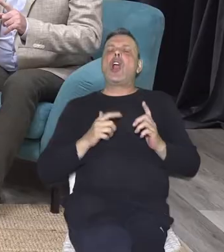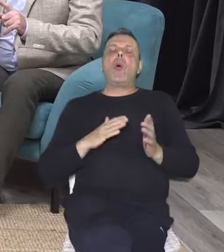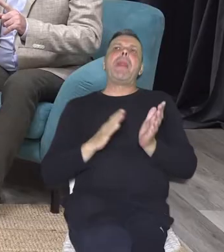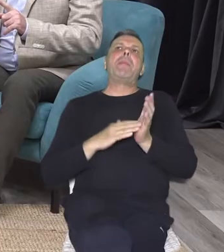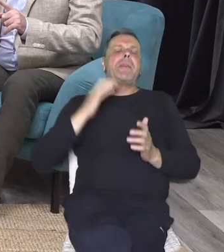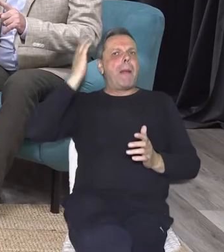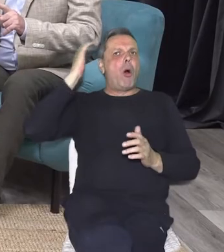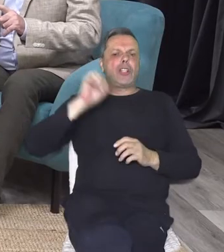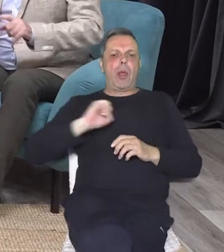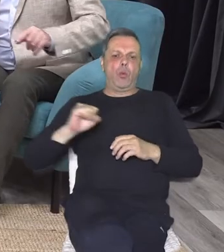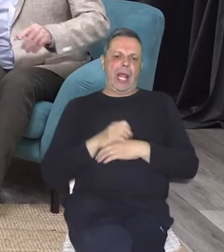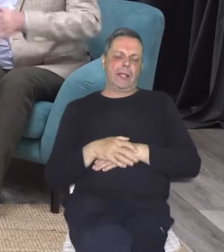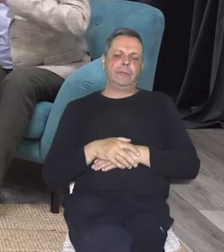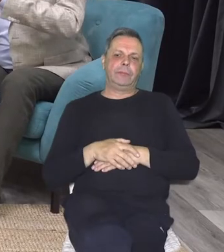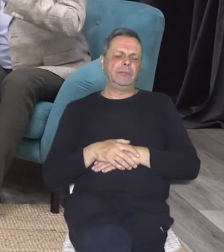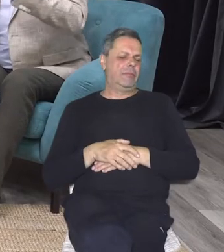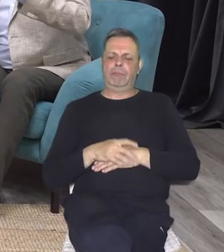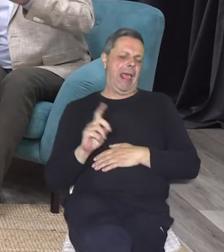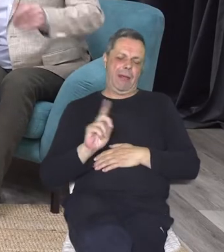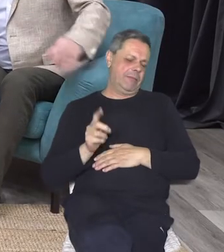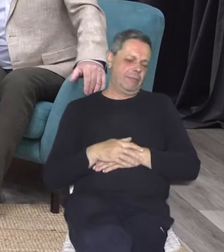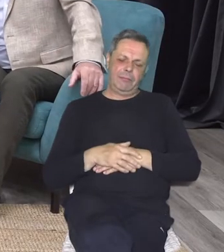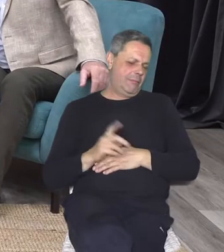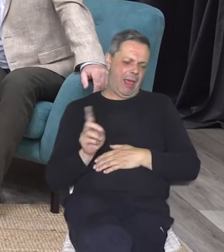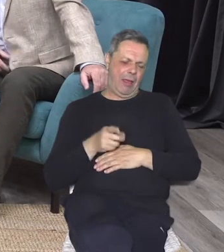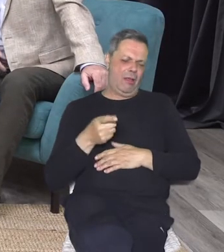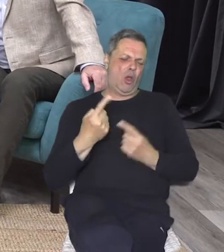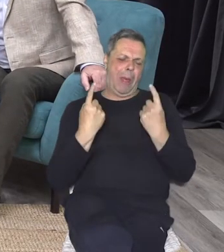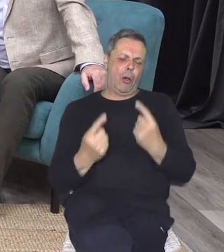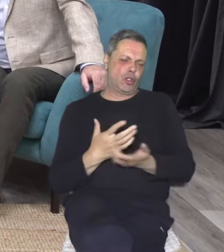udar? Ma, mislim da ne.